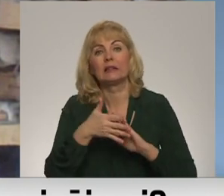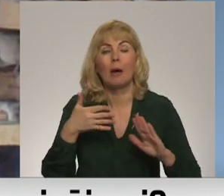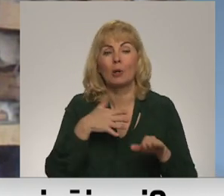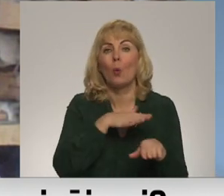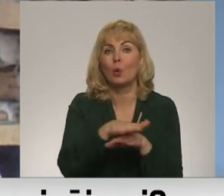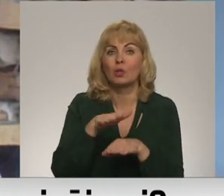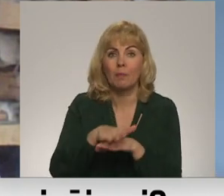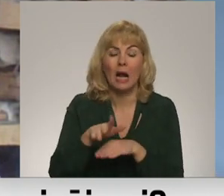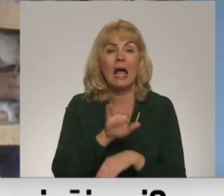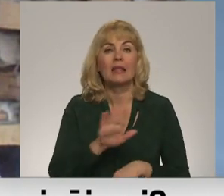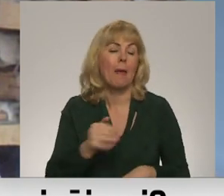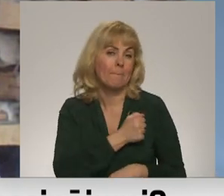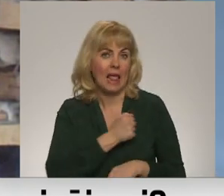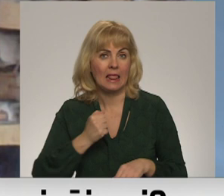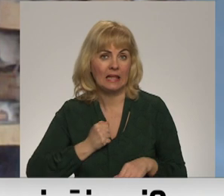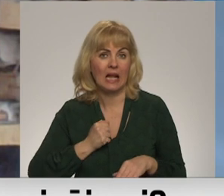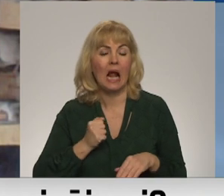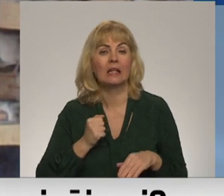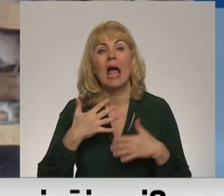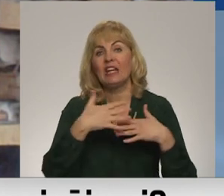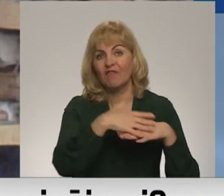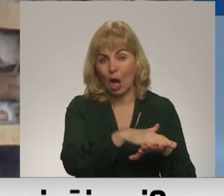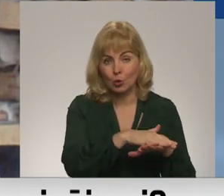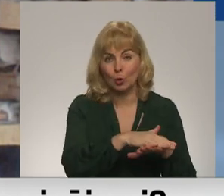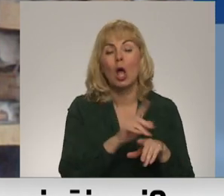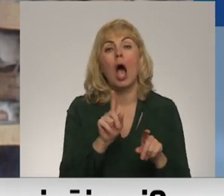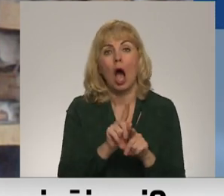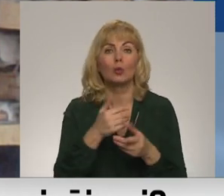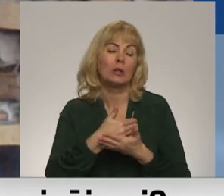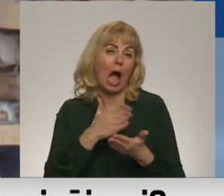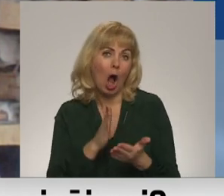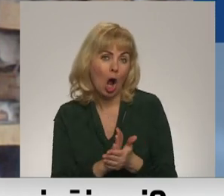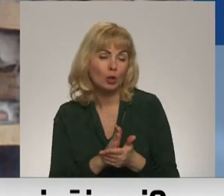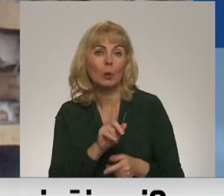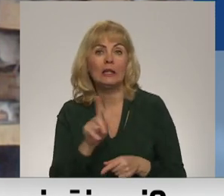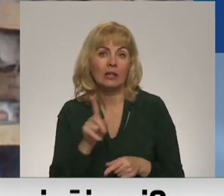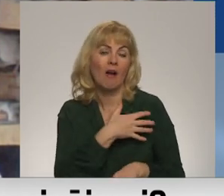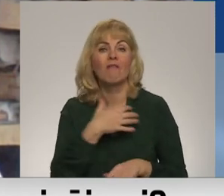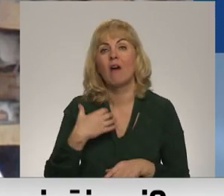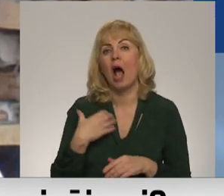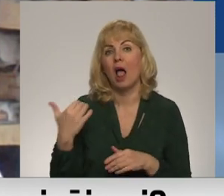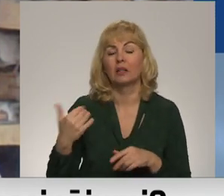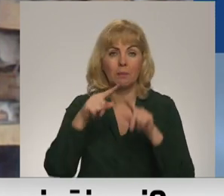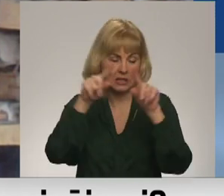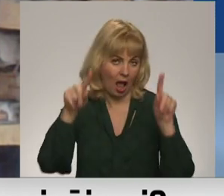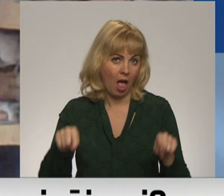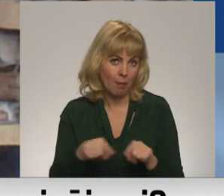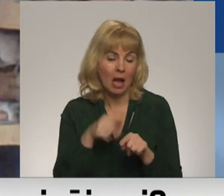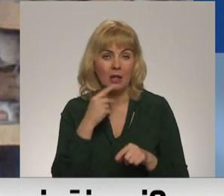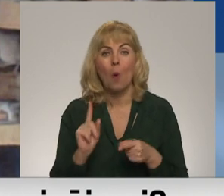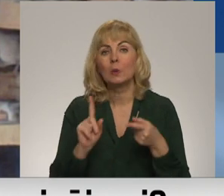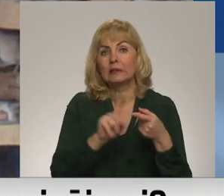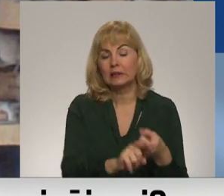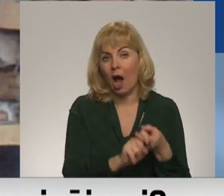lielākoties nemilitārai infrastruktūrai. Jā, tai skaitā un ļoti lielā mērā vairākums tās no tām ir valdības lapas, bet viņas nav tieši saistītas,